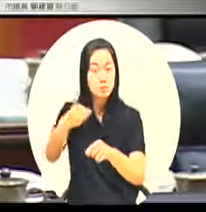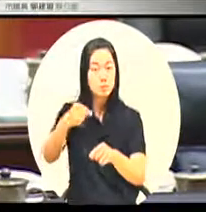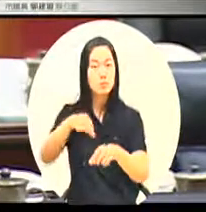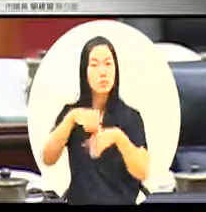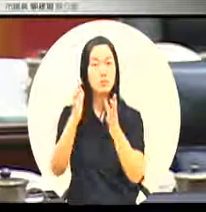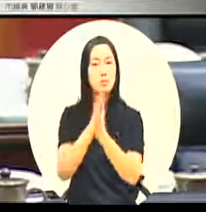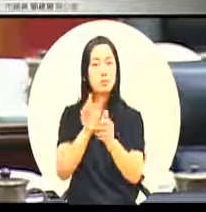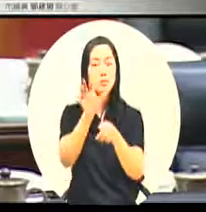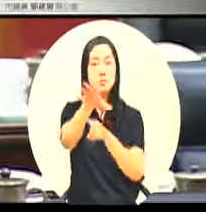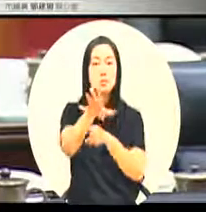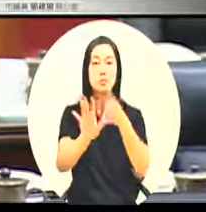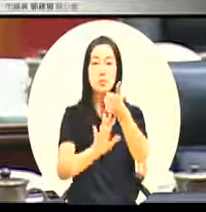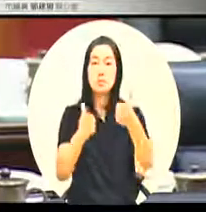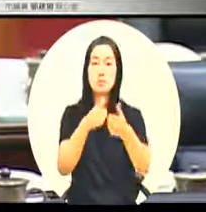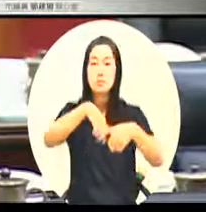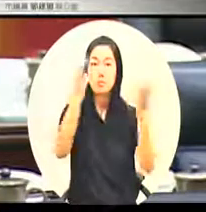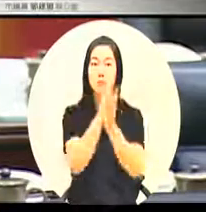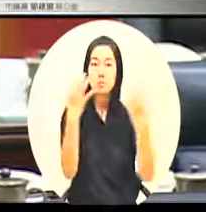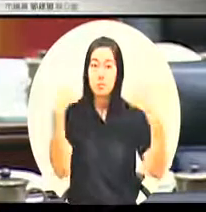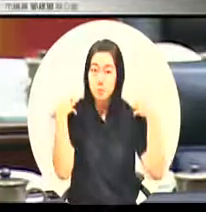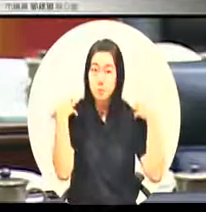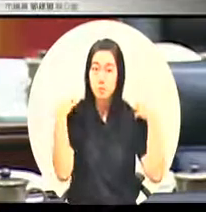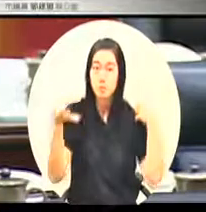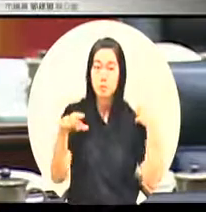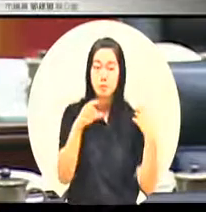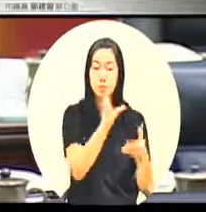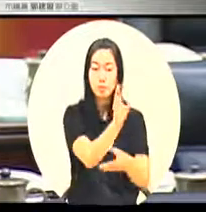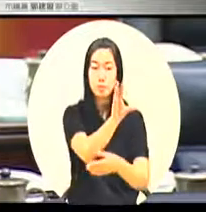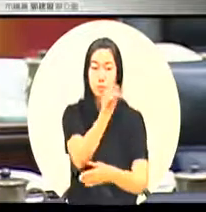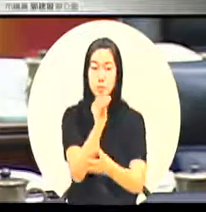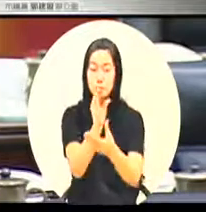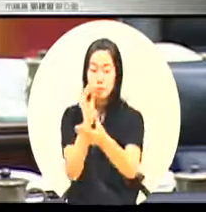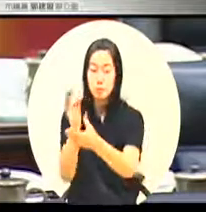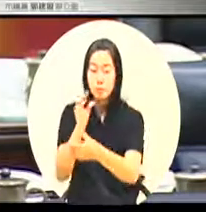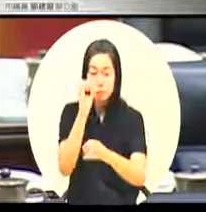担起来生鲜农产的这个抽验，卫